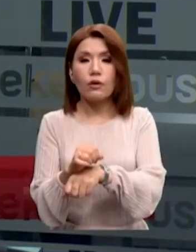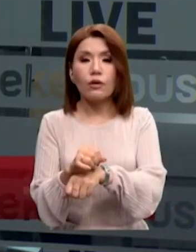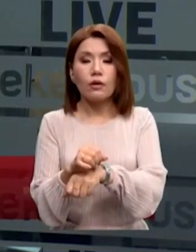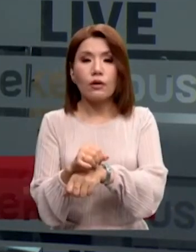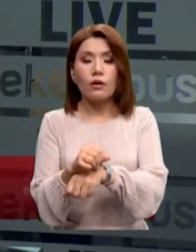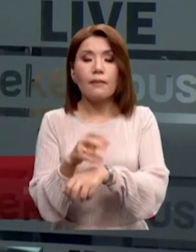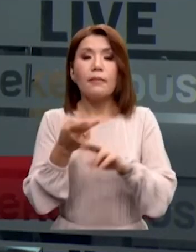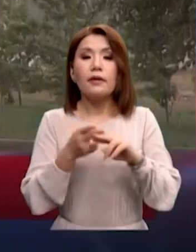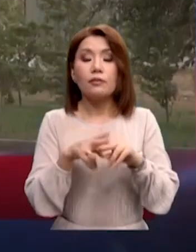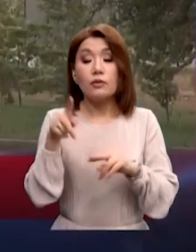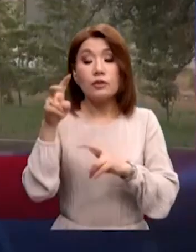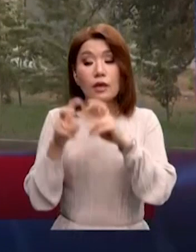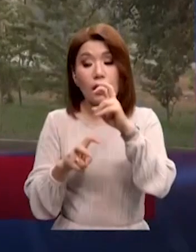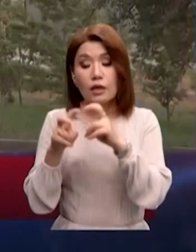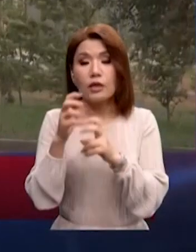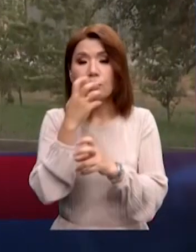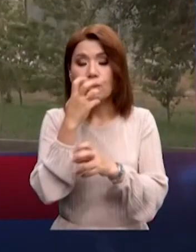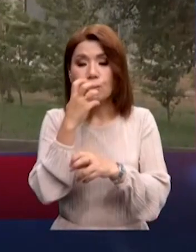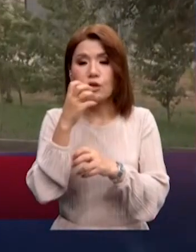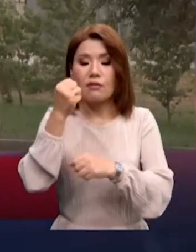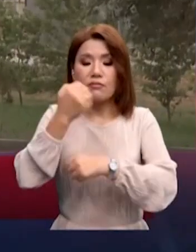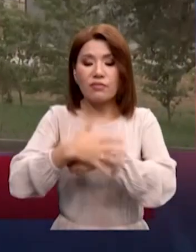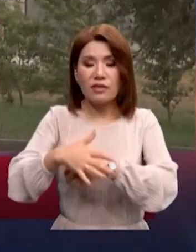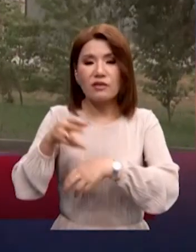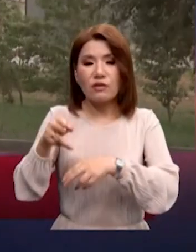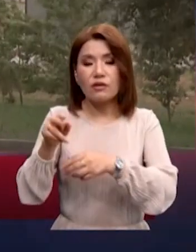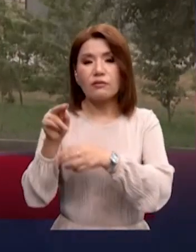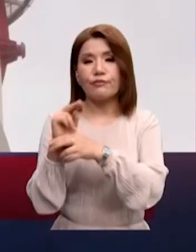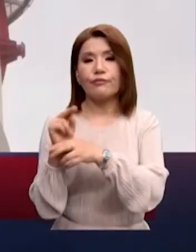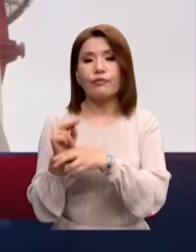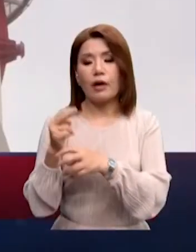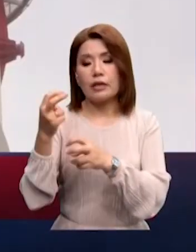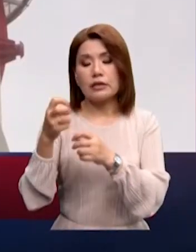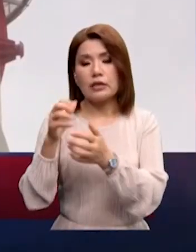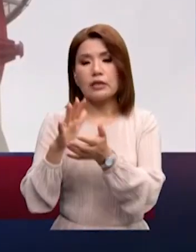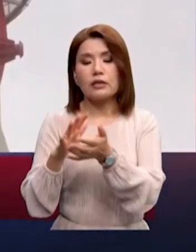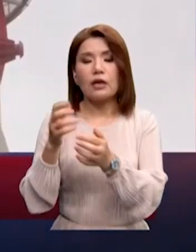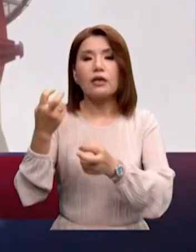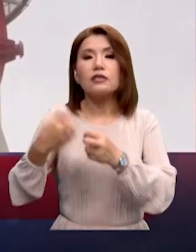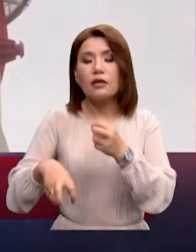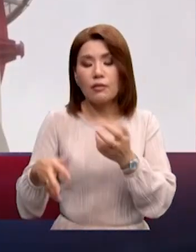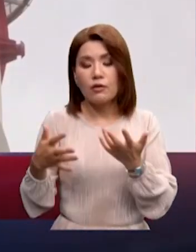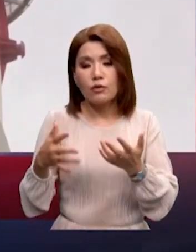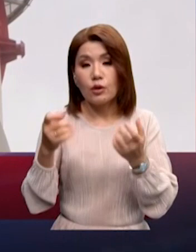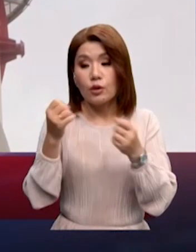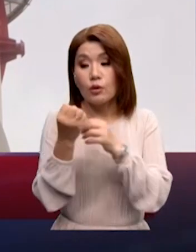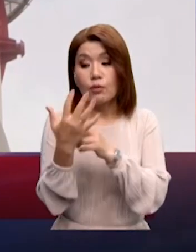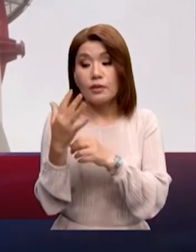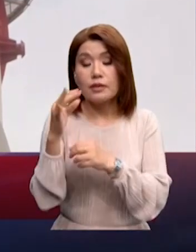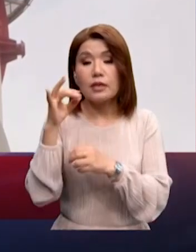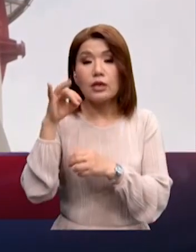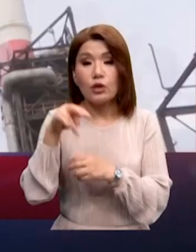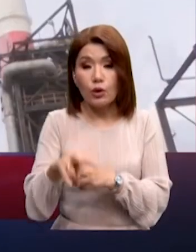тоқтатты. Оған зауыттағы жылу алмастырғыш қондырғының бұзылуы себеп. Ақаудың неден болғаны әзірге белгісіз. Анығы 15 шілдеге дейін